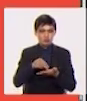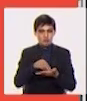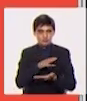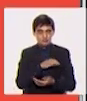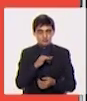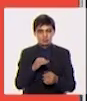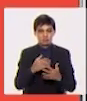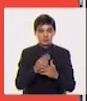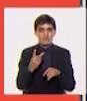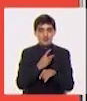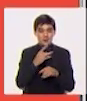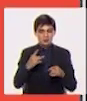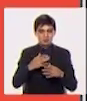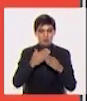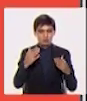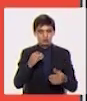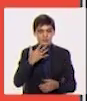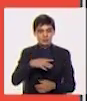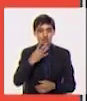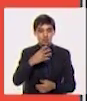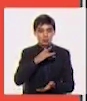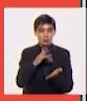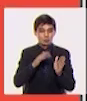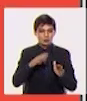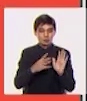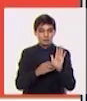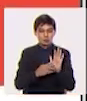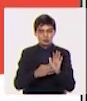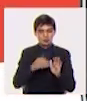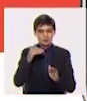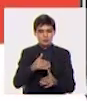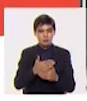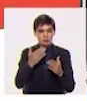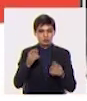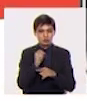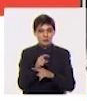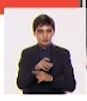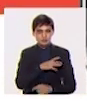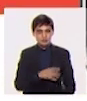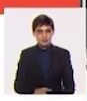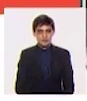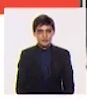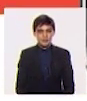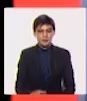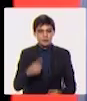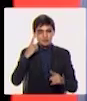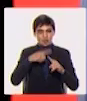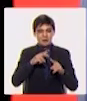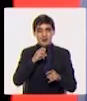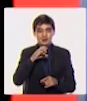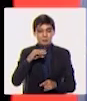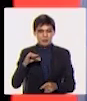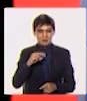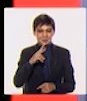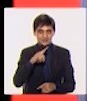екі есеге артқан, 54 қаланың тұрғындары 900 мыңнан артық тапсырыс берген. Технологии Каспи Кизет и наша